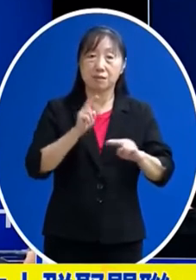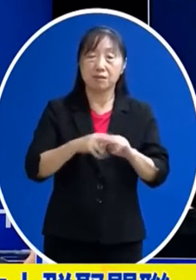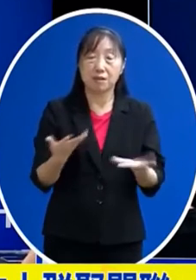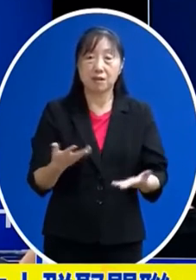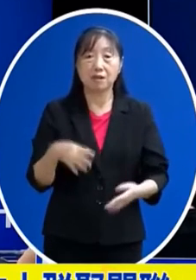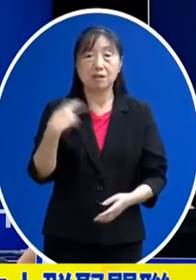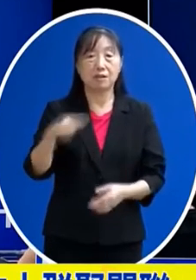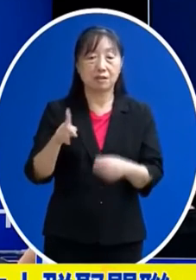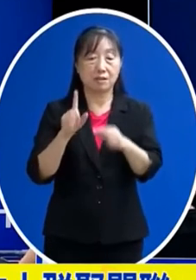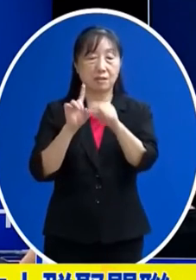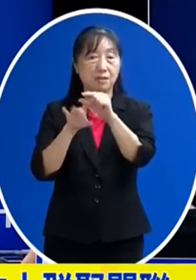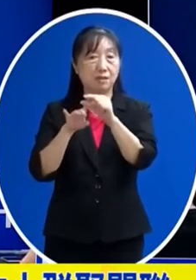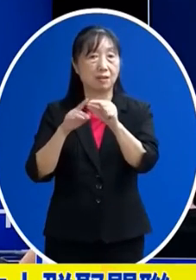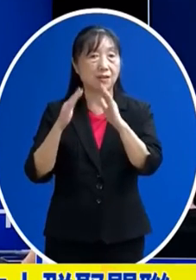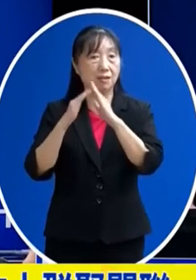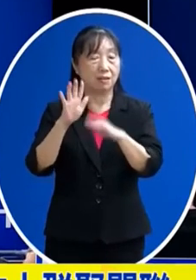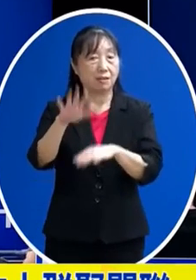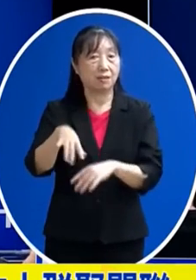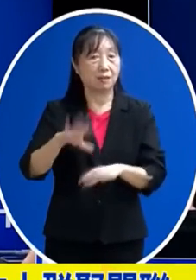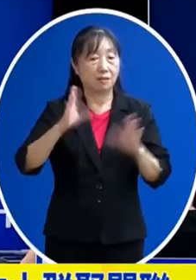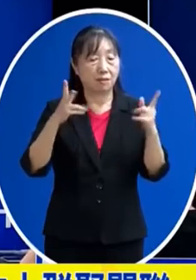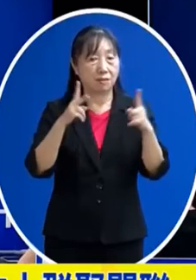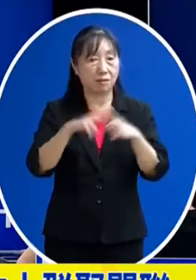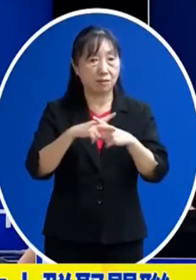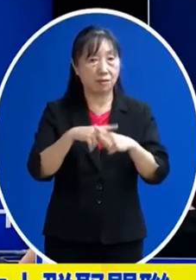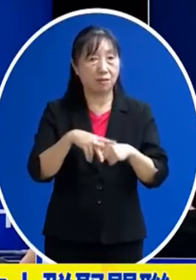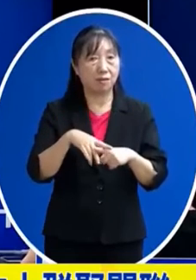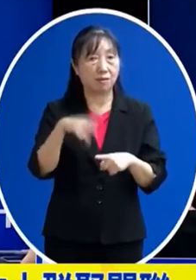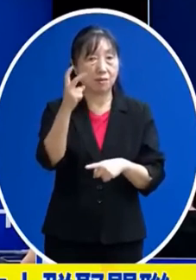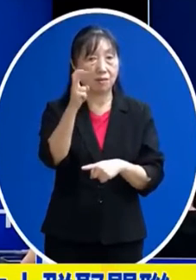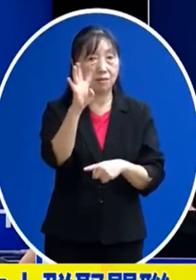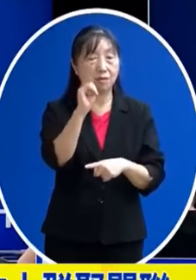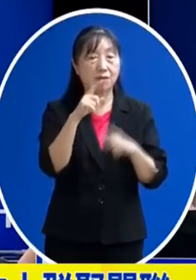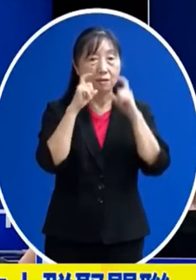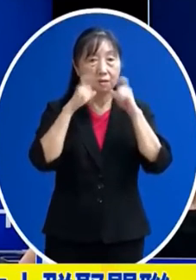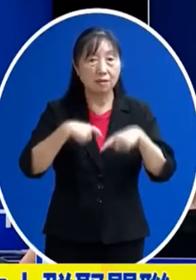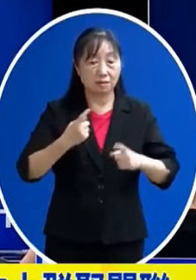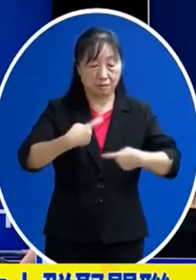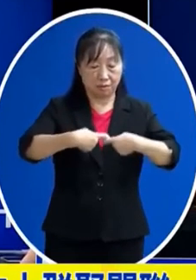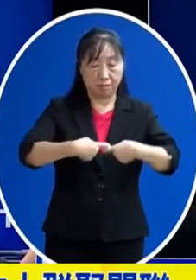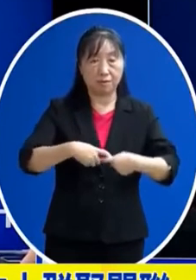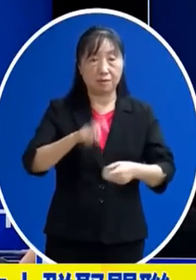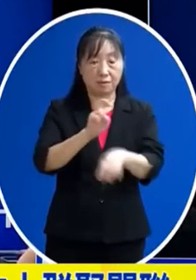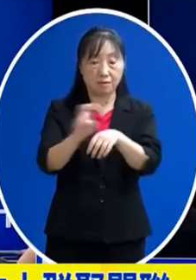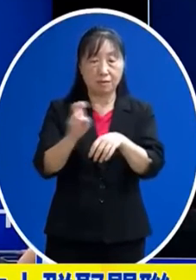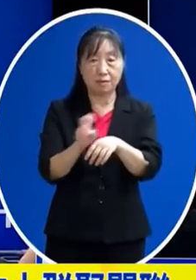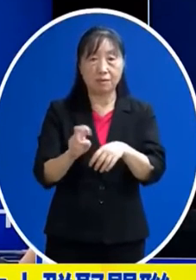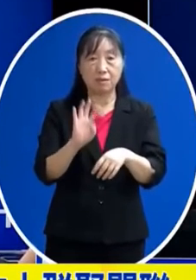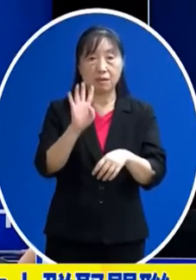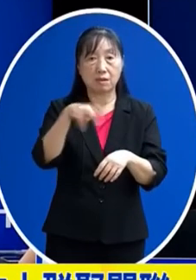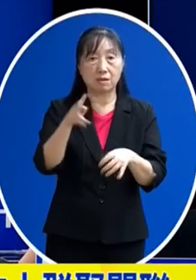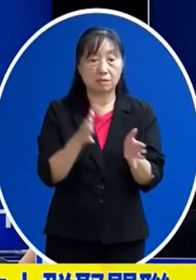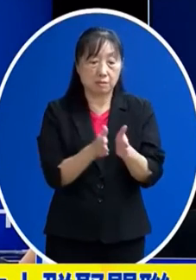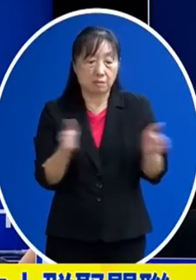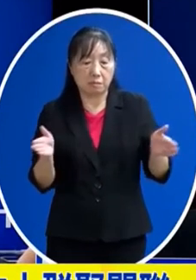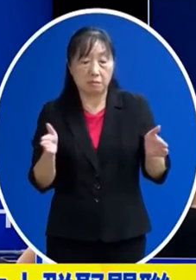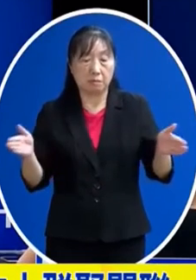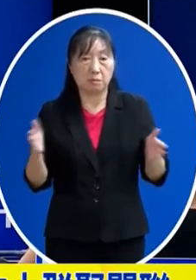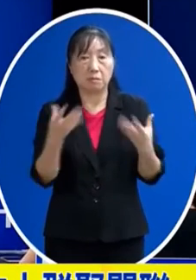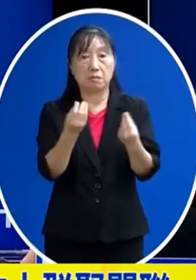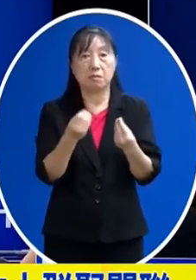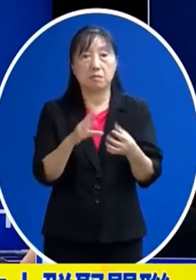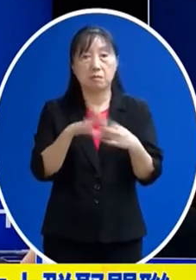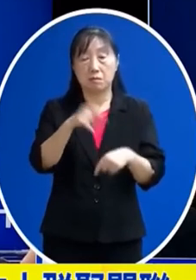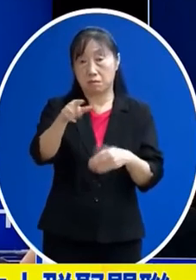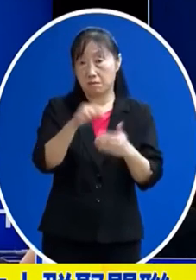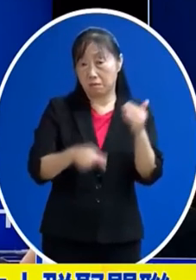中市北屯区有国小让20名小朋友脱口罩上瑜伽课20分钟，而且距离也没有拉开，想请教这样有